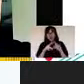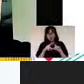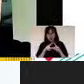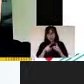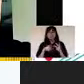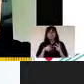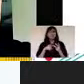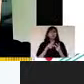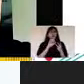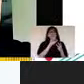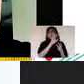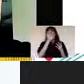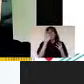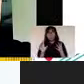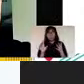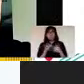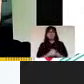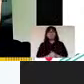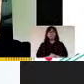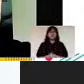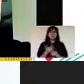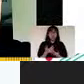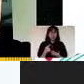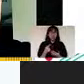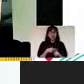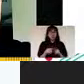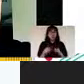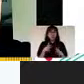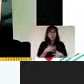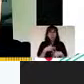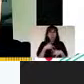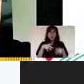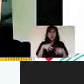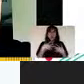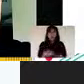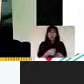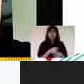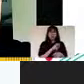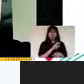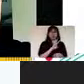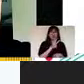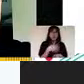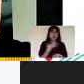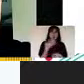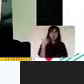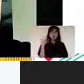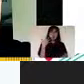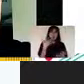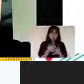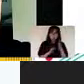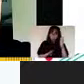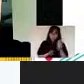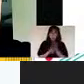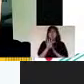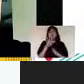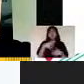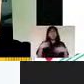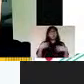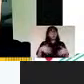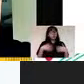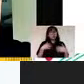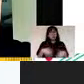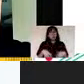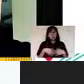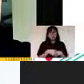dari pertumbuhan hampir 500% hanya dalam waktu 4 tahun itu, ternyata 78%-nya itu